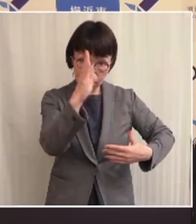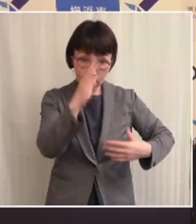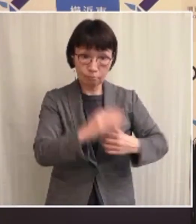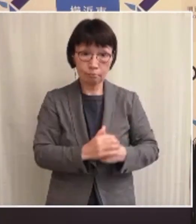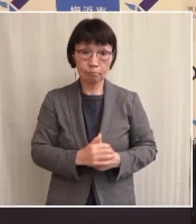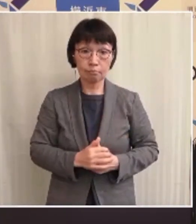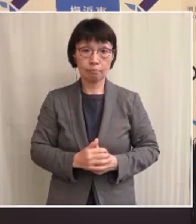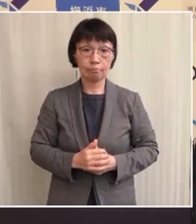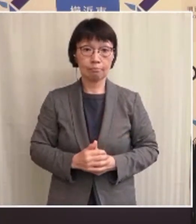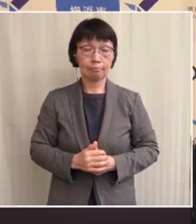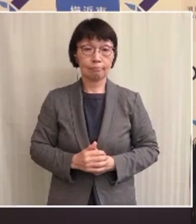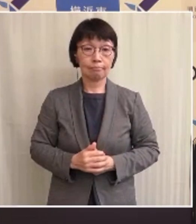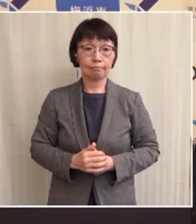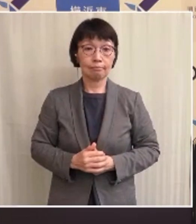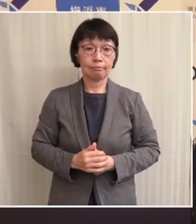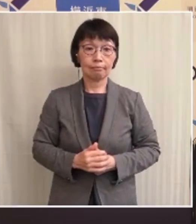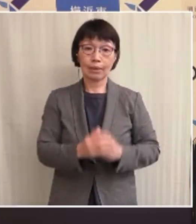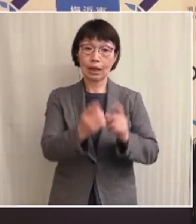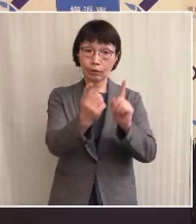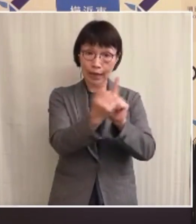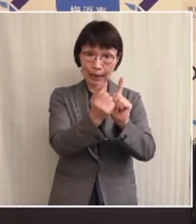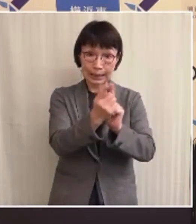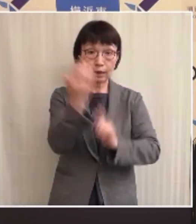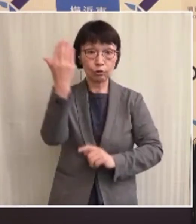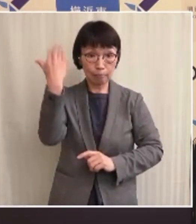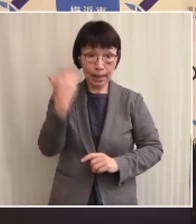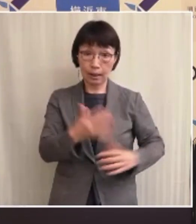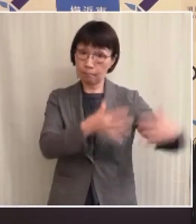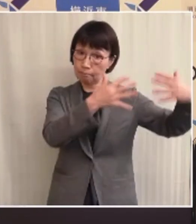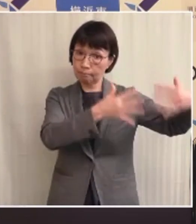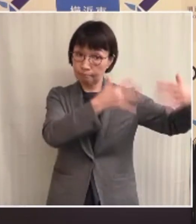ですか。これ今対策前です。